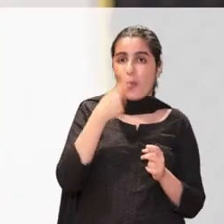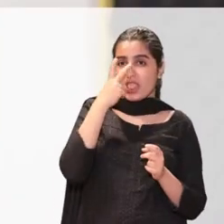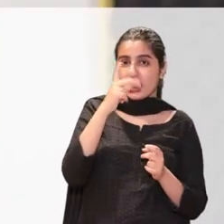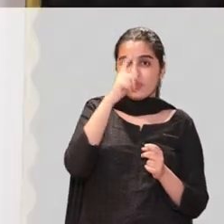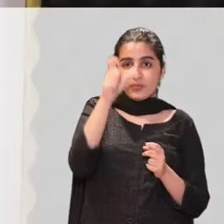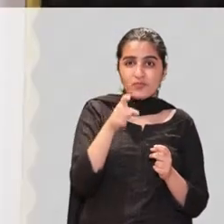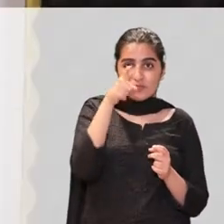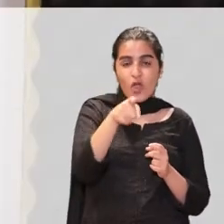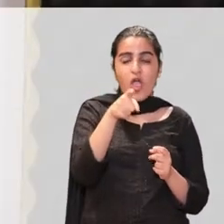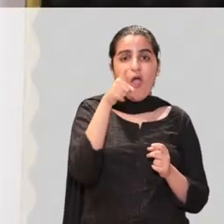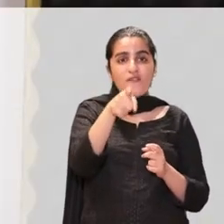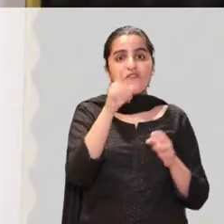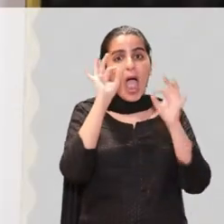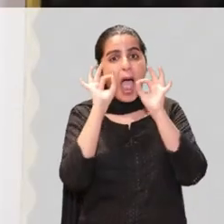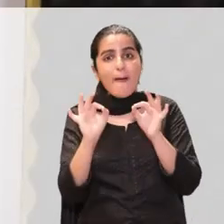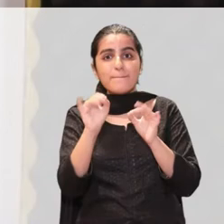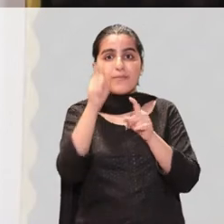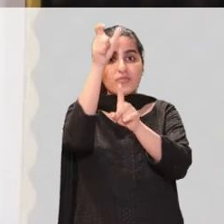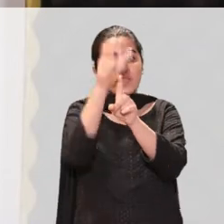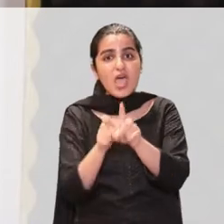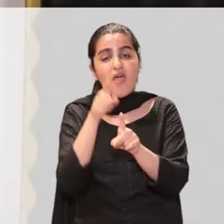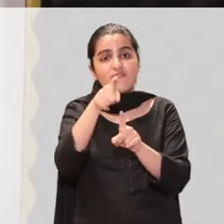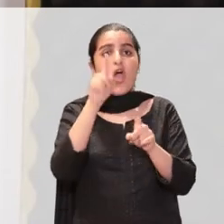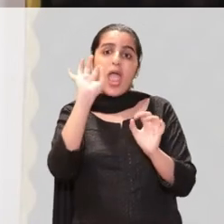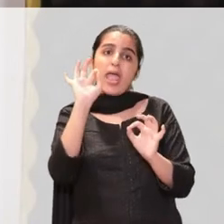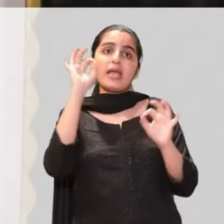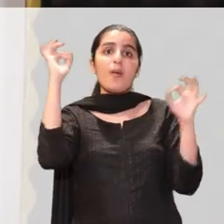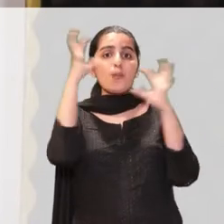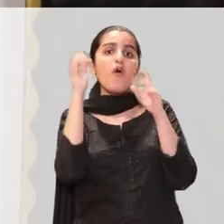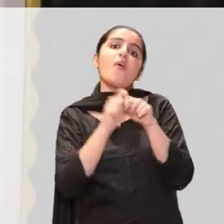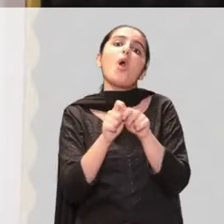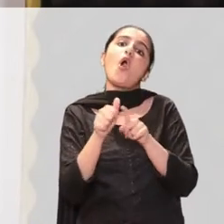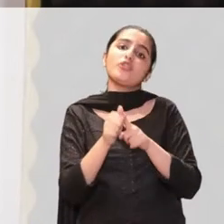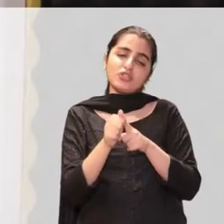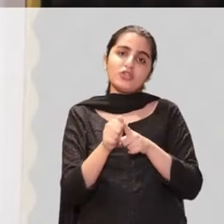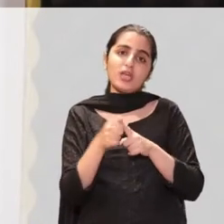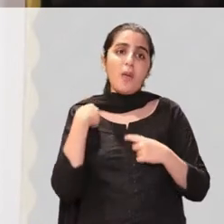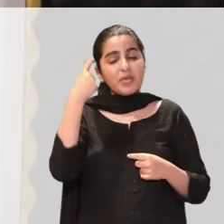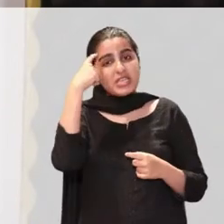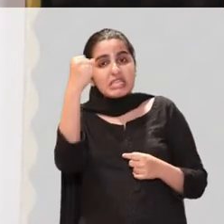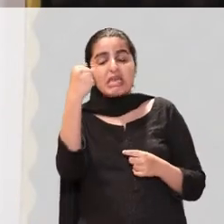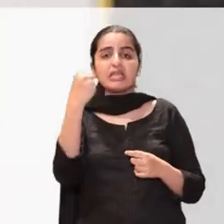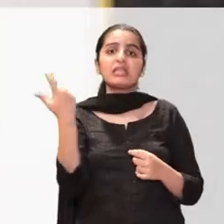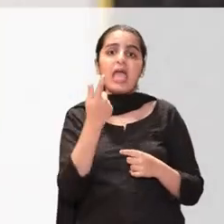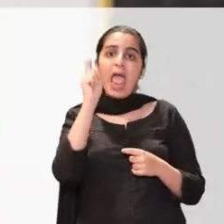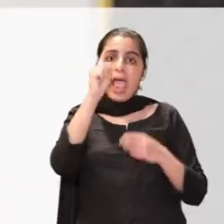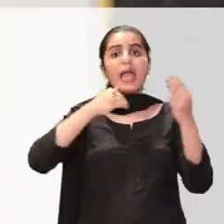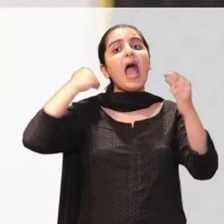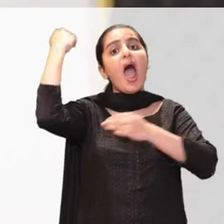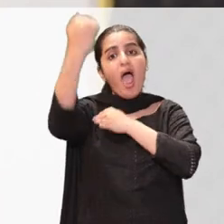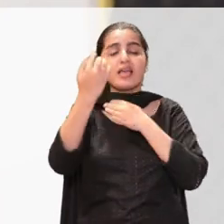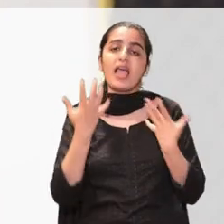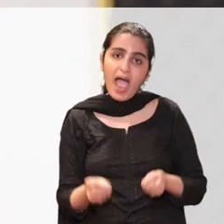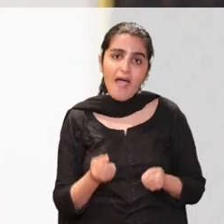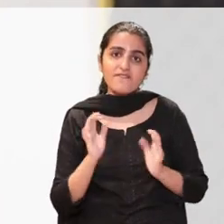थैंक यू सो मच इन है कि 1 दिन आएगा ऐसा सीजन जो जैसे क्वांटिटी कोई चीज बनाया ना फिर दुआ के नाम का एक बनाएगा बेड